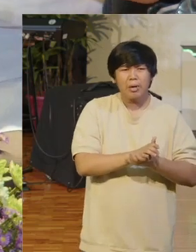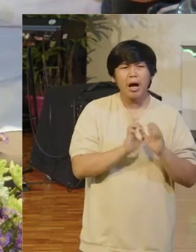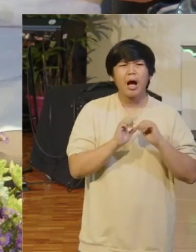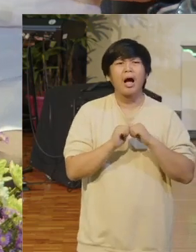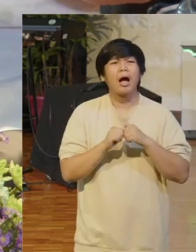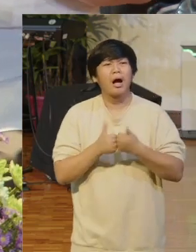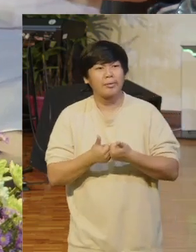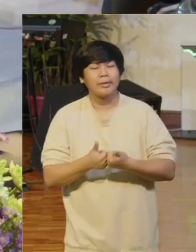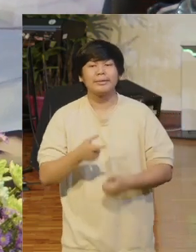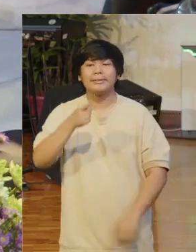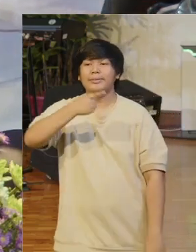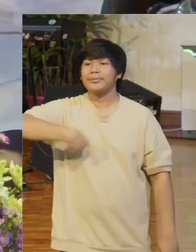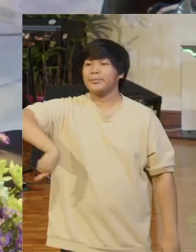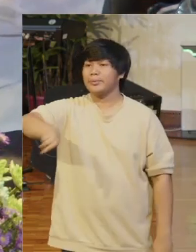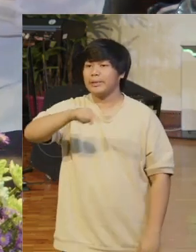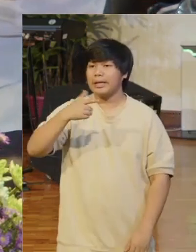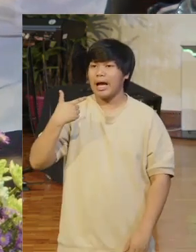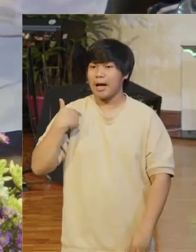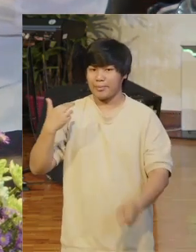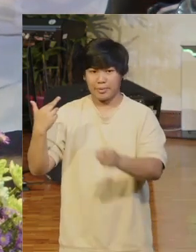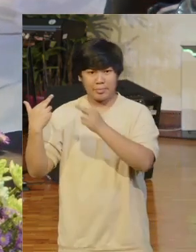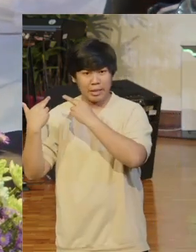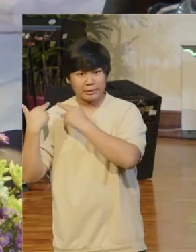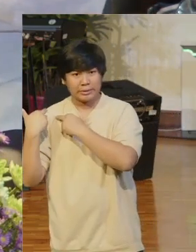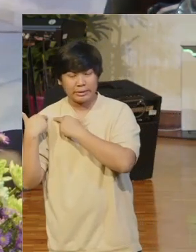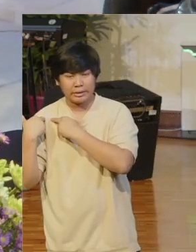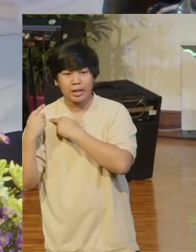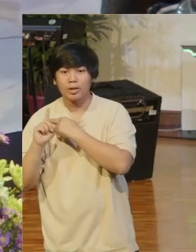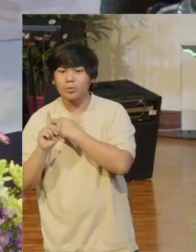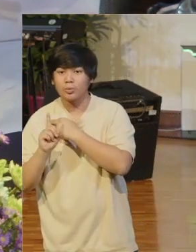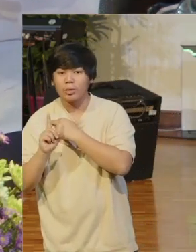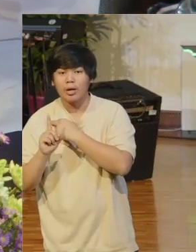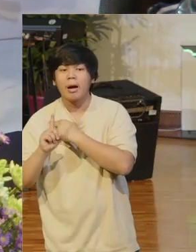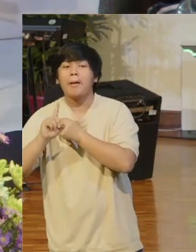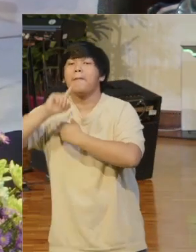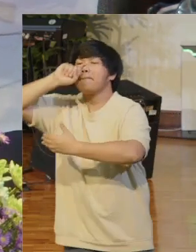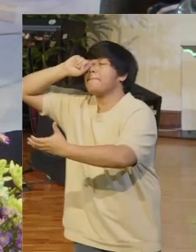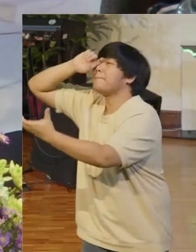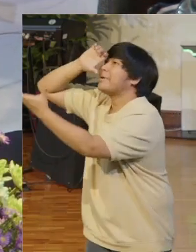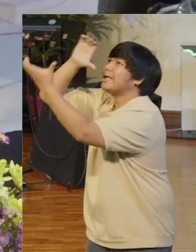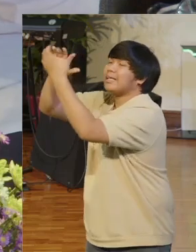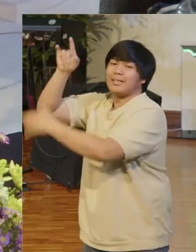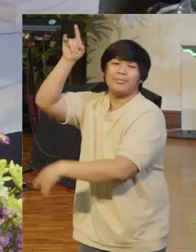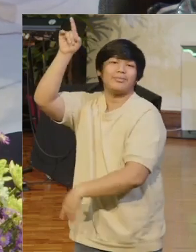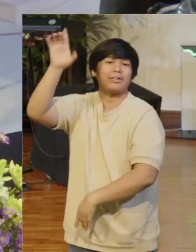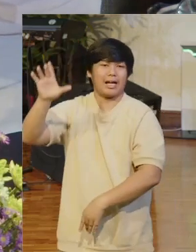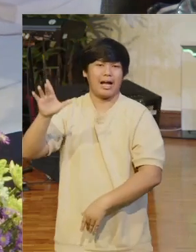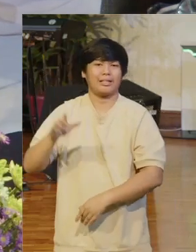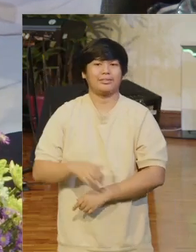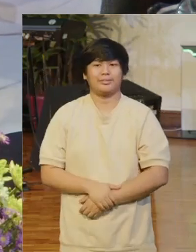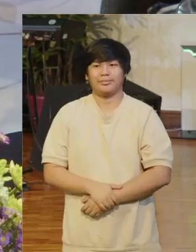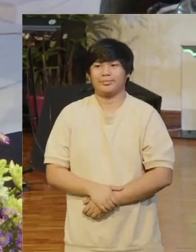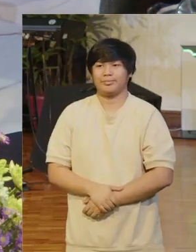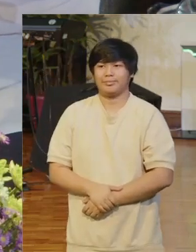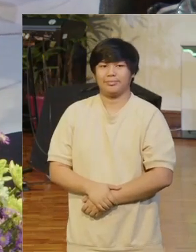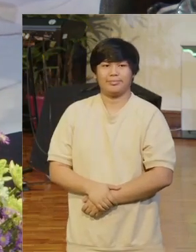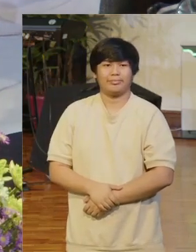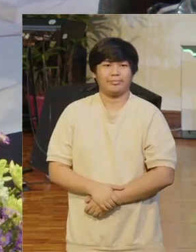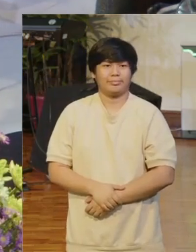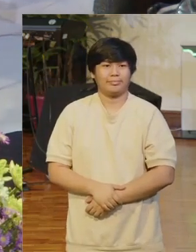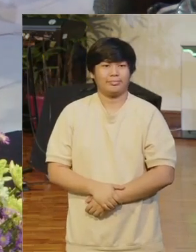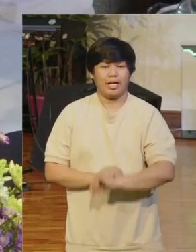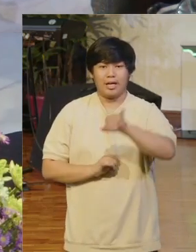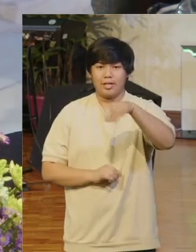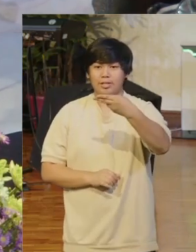tayong responsibilidad na manampalataya, at kung hindi tayo manampalataya, tayo ay mapapahamak. Sabi sa